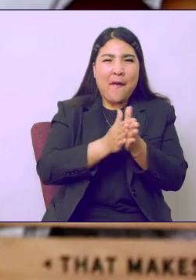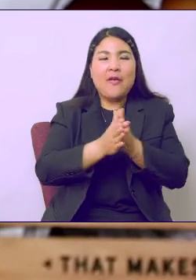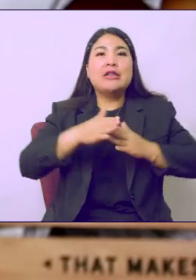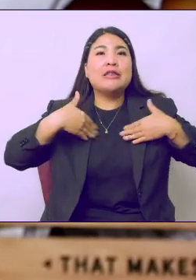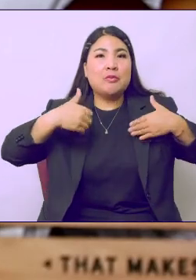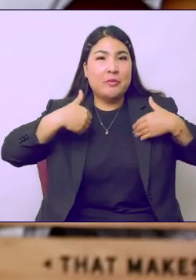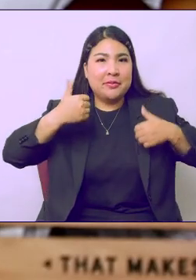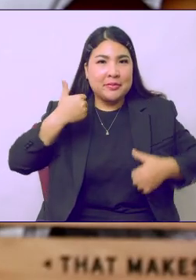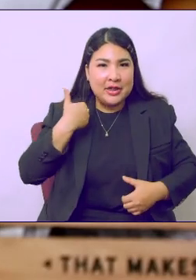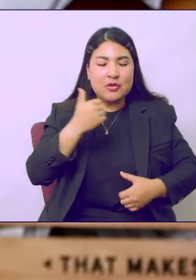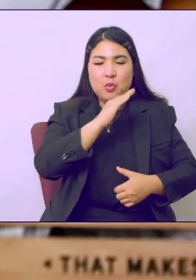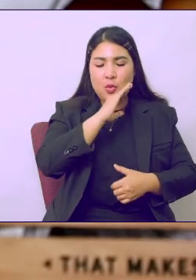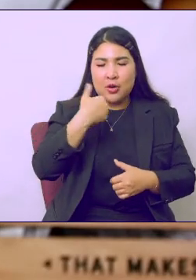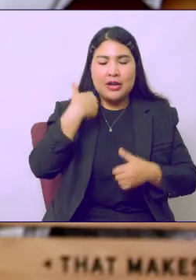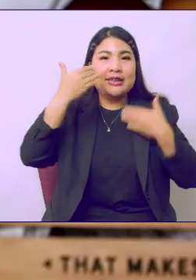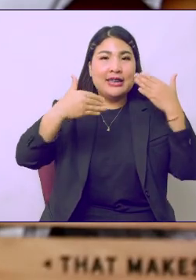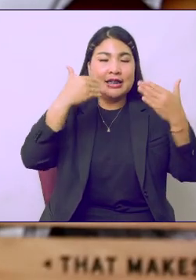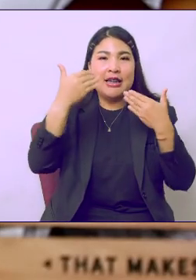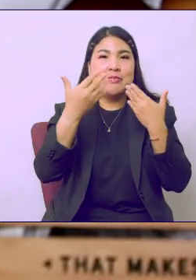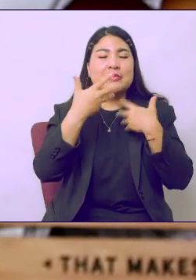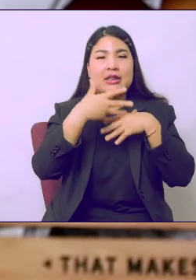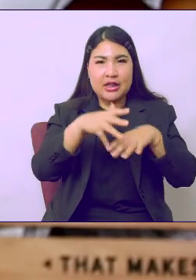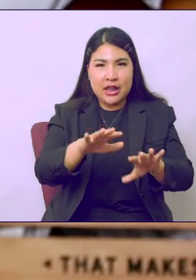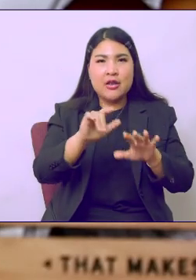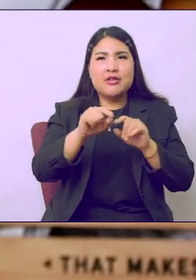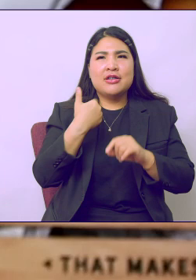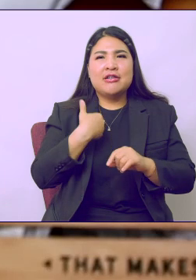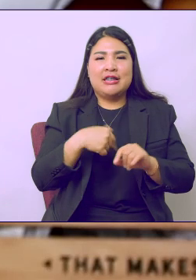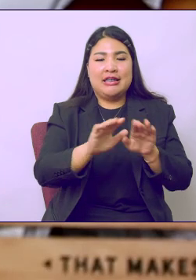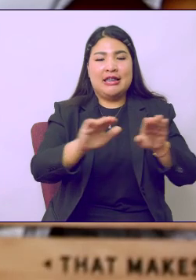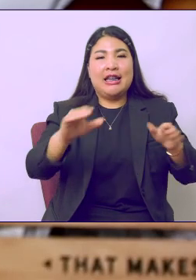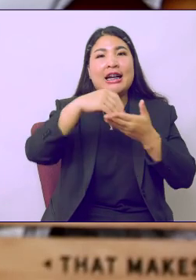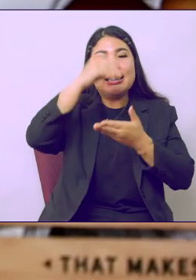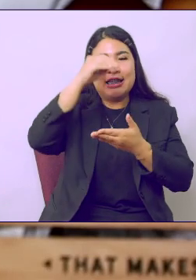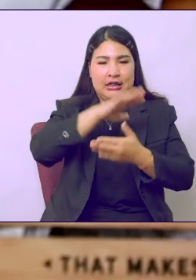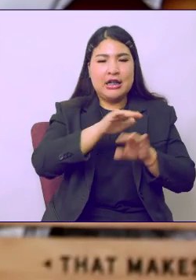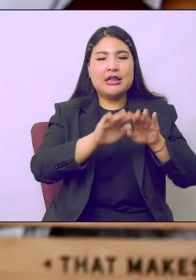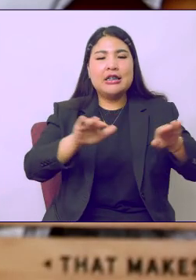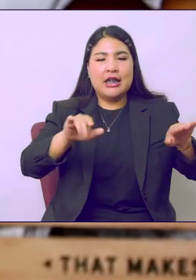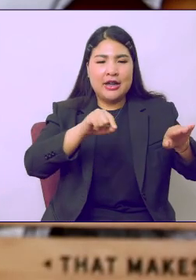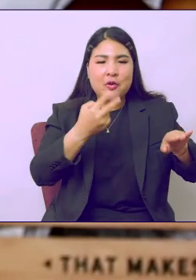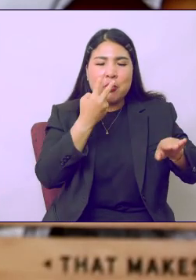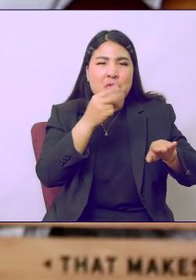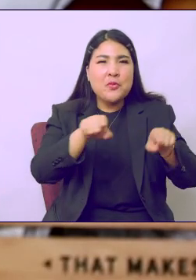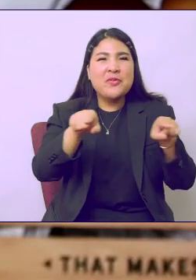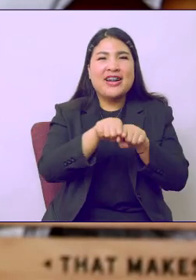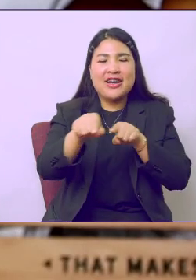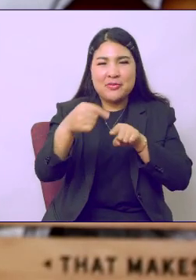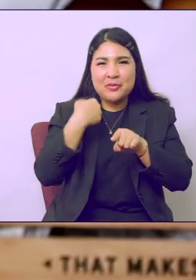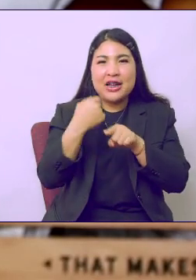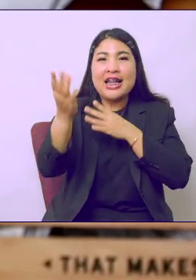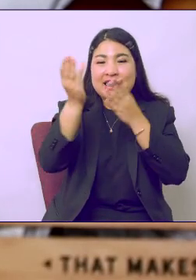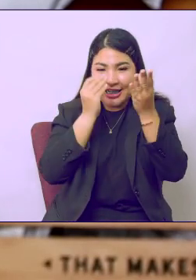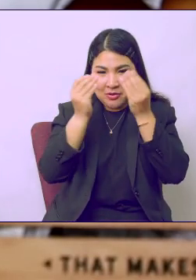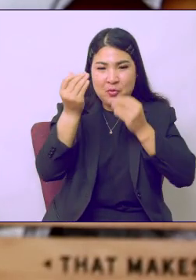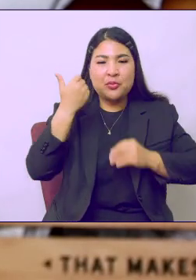ขึ้นแล้วพอหลังทำเสร็จเนี่ยนะครับน้องน้องเนี่ยจะอยู่ภาวะที่เตรียมกระบวนการเรียนรู้นะครับผมก็จะใช้นะครับ